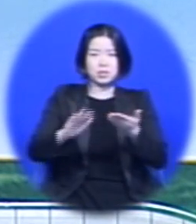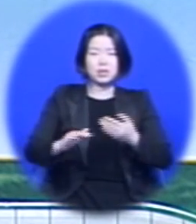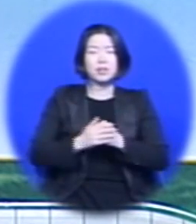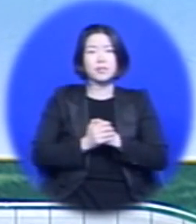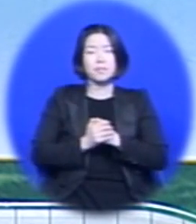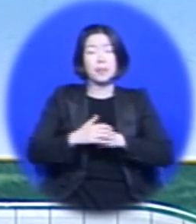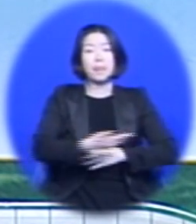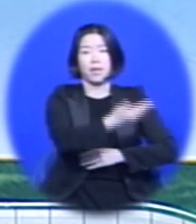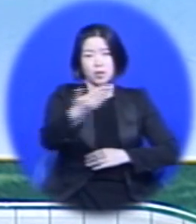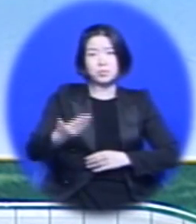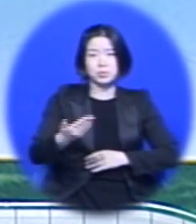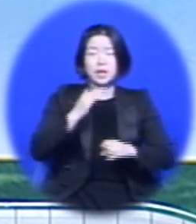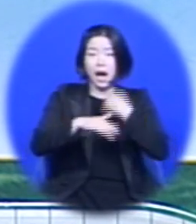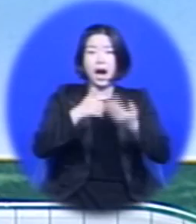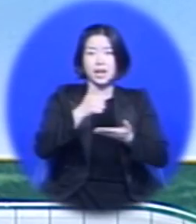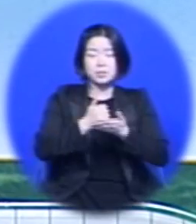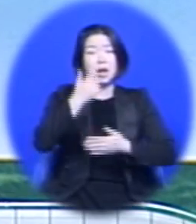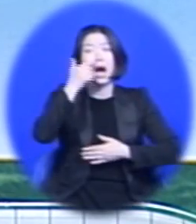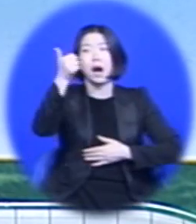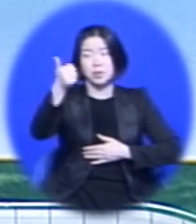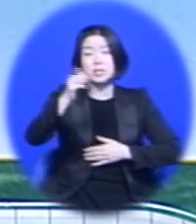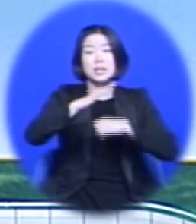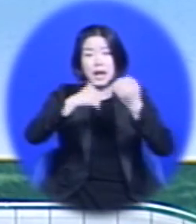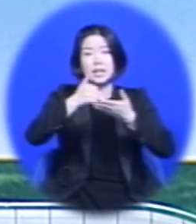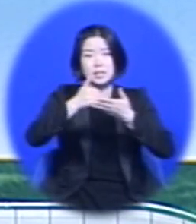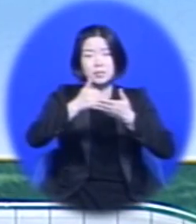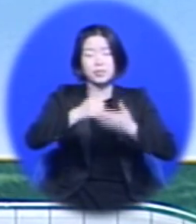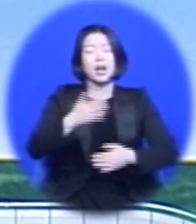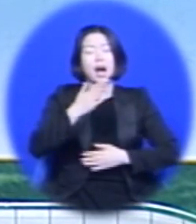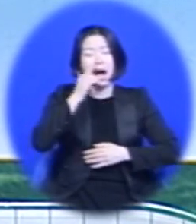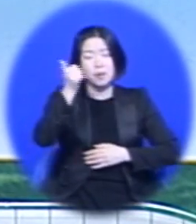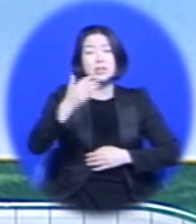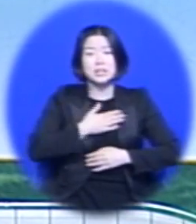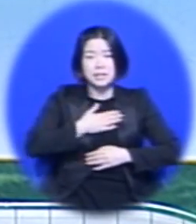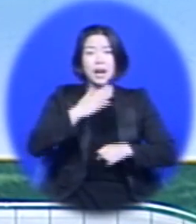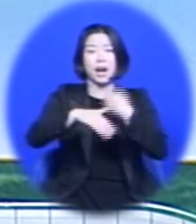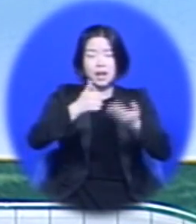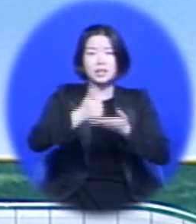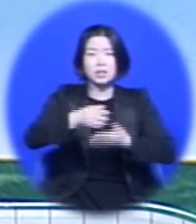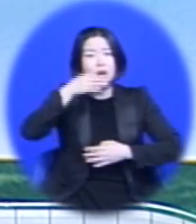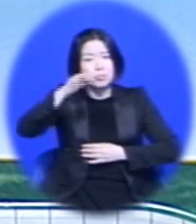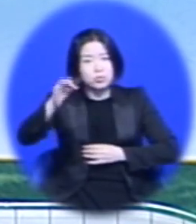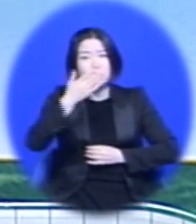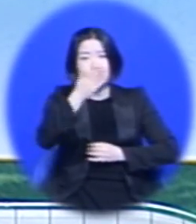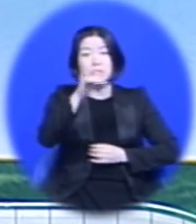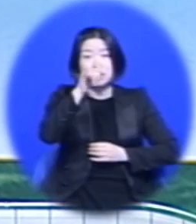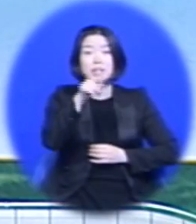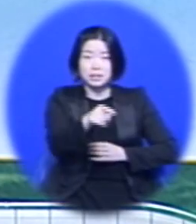거예요. 여러분, 하나님을 아버지 하나님, 아버지 나의 하나님 이렇게 여러분이 불러낼 수 있다는